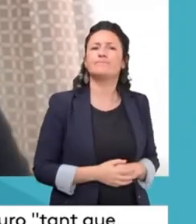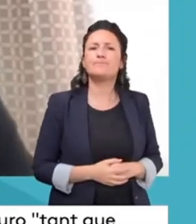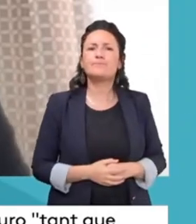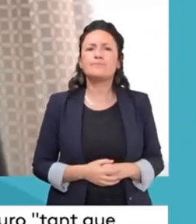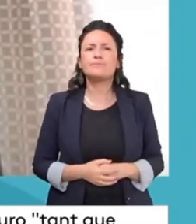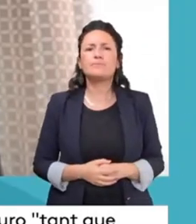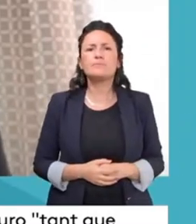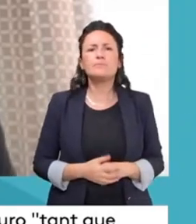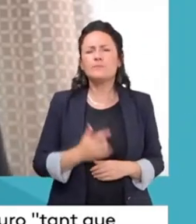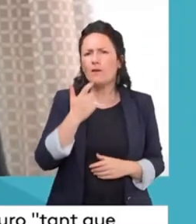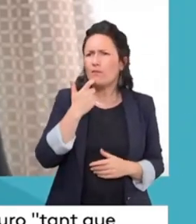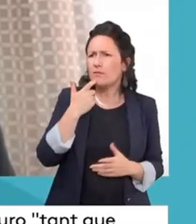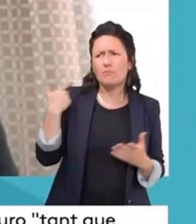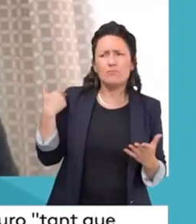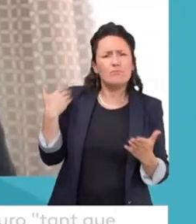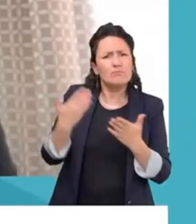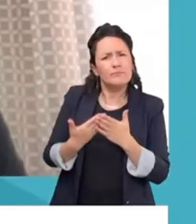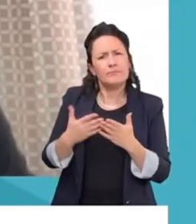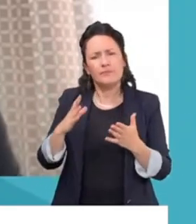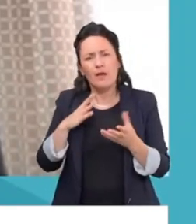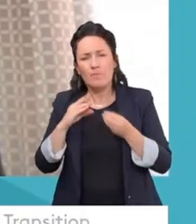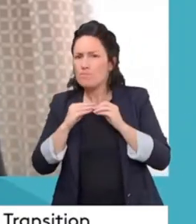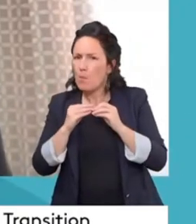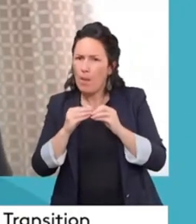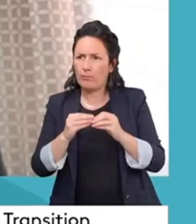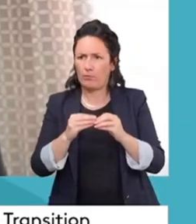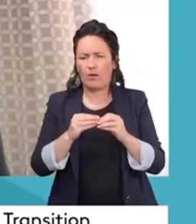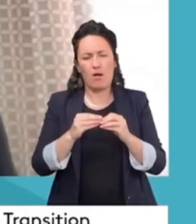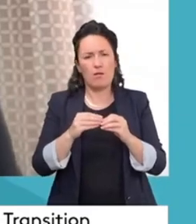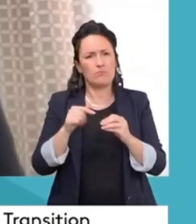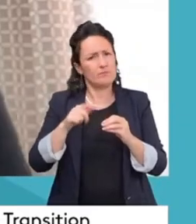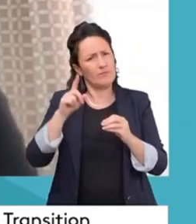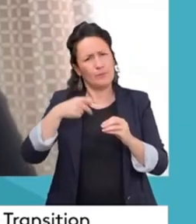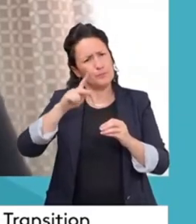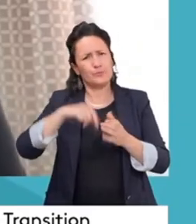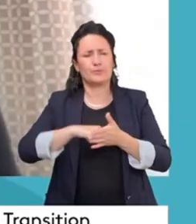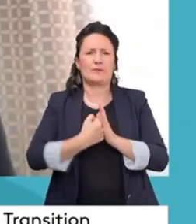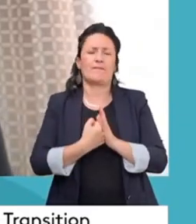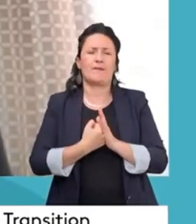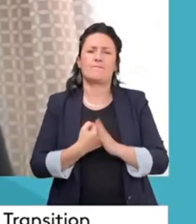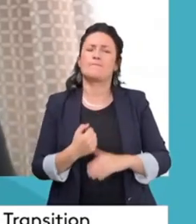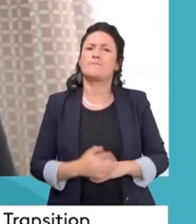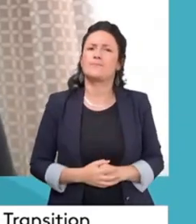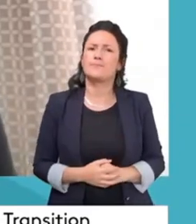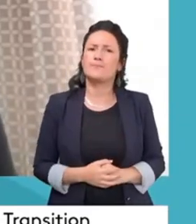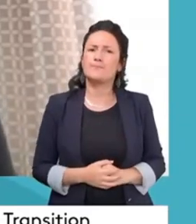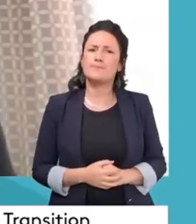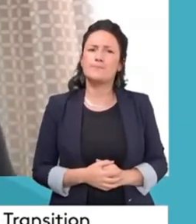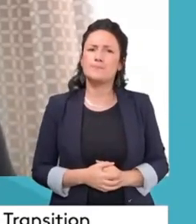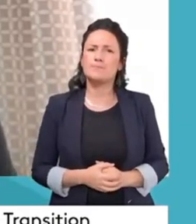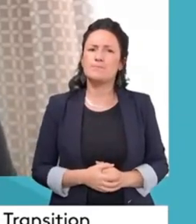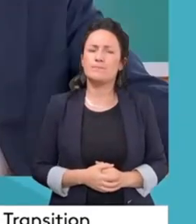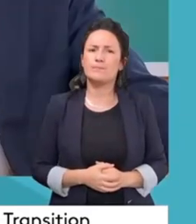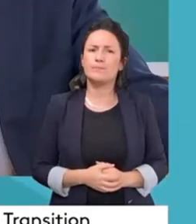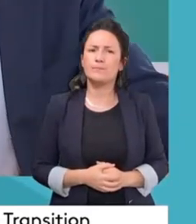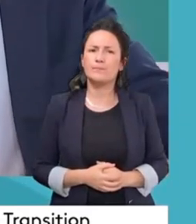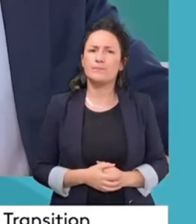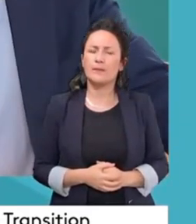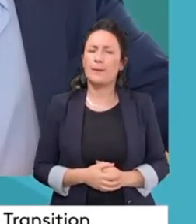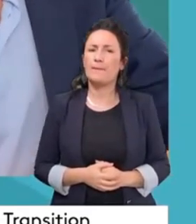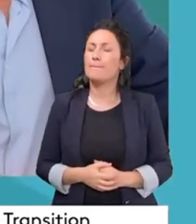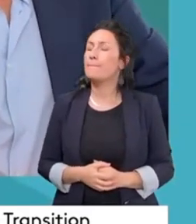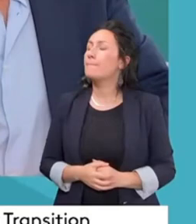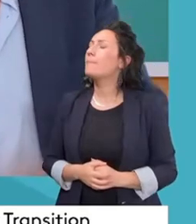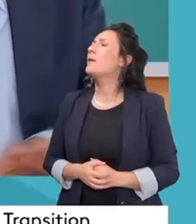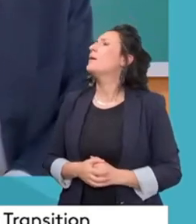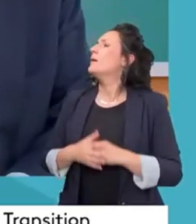dispositifs actuels dans un système qui ne fonctionne pas pour être plus ferme envers celles et ceux qui n'ont pas vocation à rester sur notre territoire. Alors, Mogatel, vous êtes sur le fond, sur